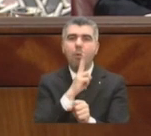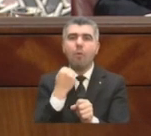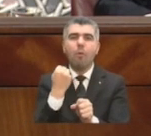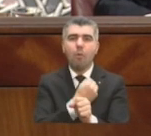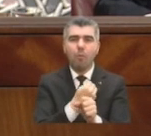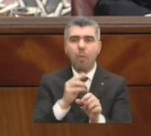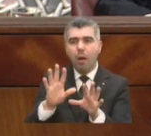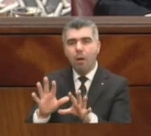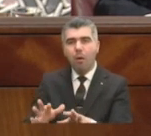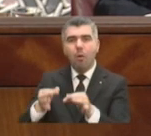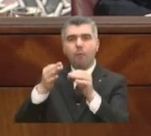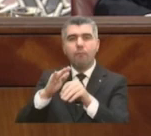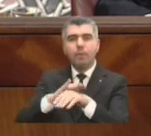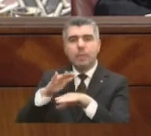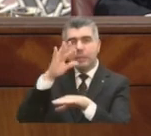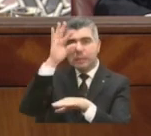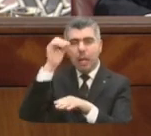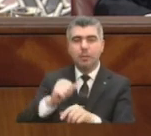السياسات العموميه